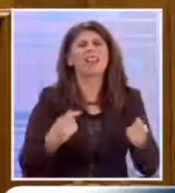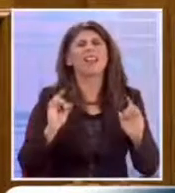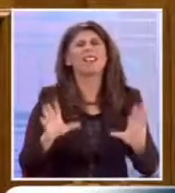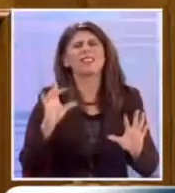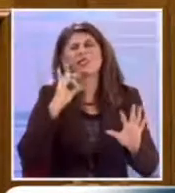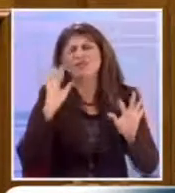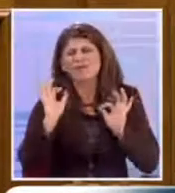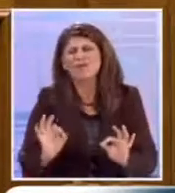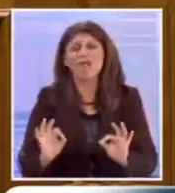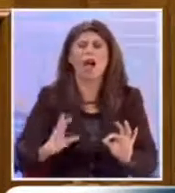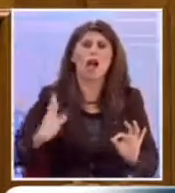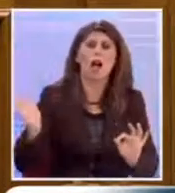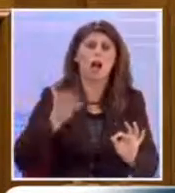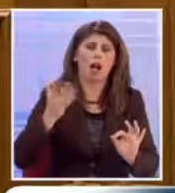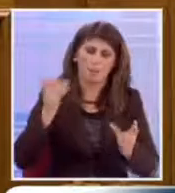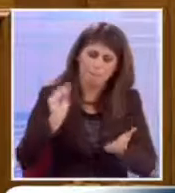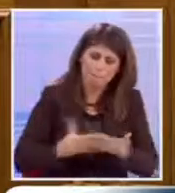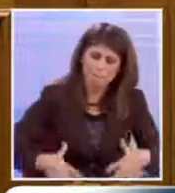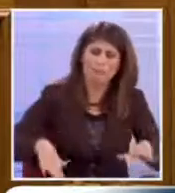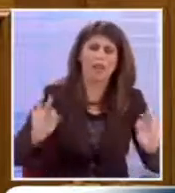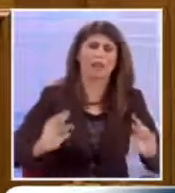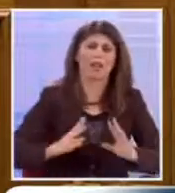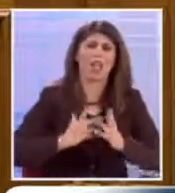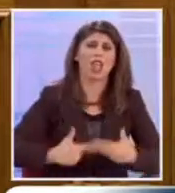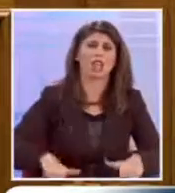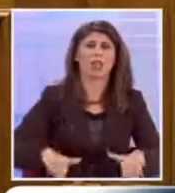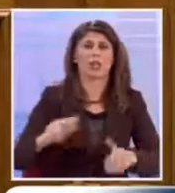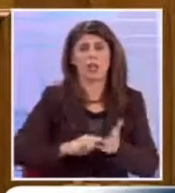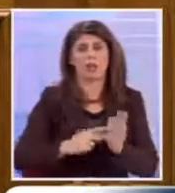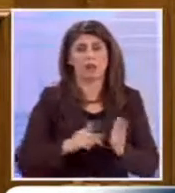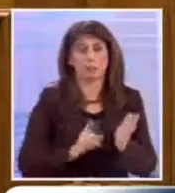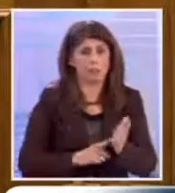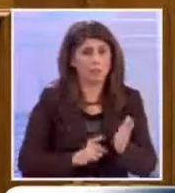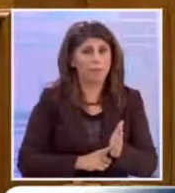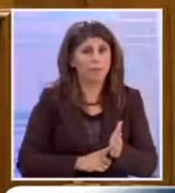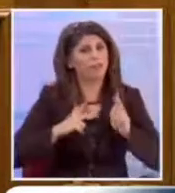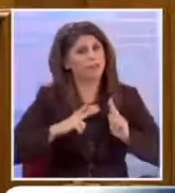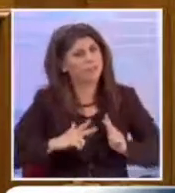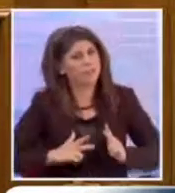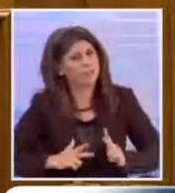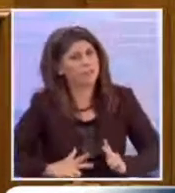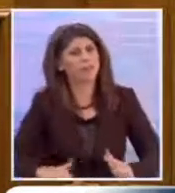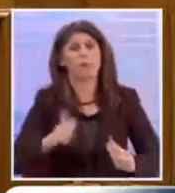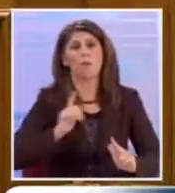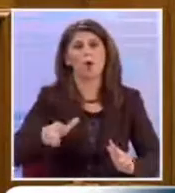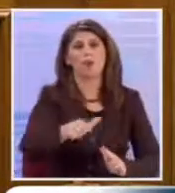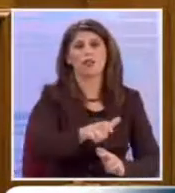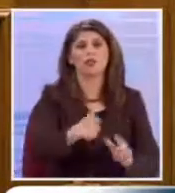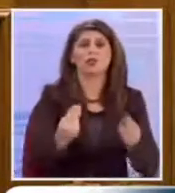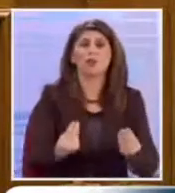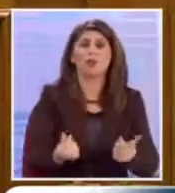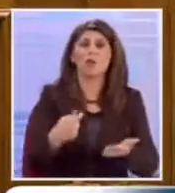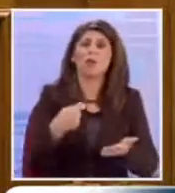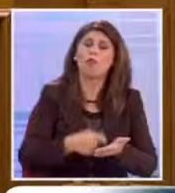ότι για να υπάρξει οποιαδήποτε επανεκκίνηση της οικονομίας πρέπει πρώτα να αναγνωριστούν ρεαλιστικά οι πολίτες μέσα από την υποκατάσταση της φοροδοτικής